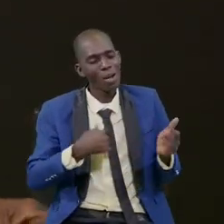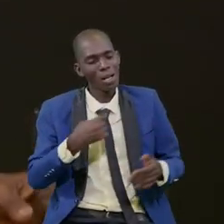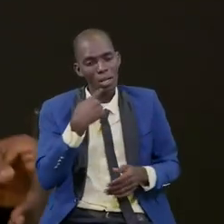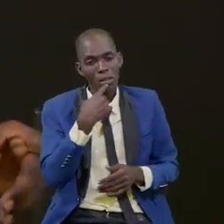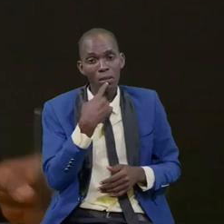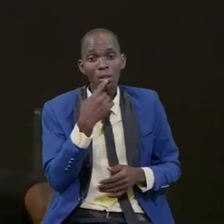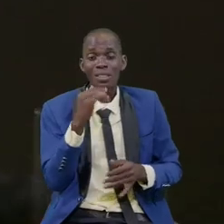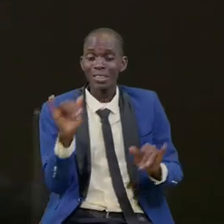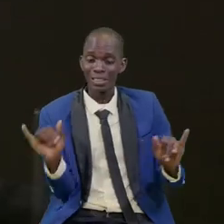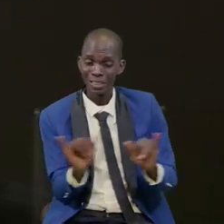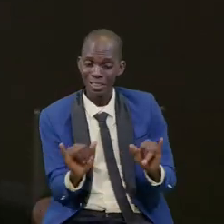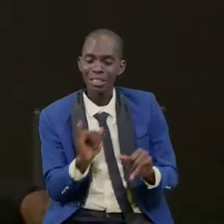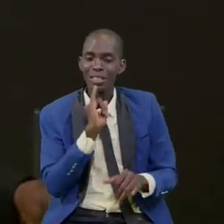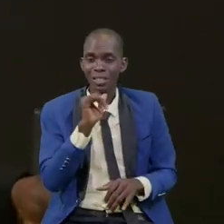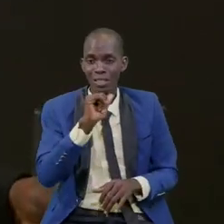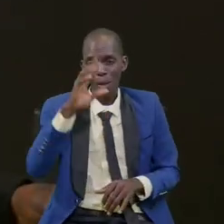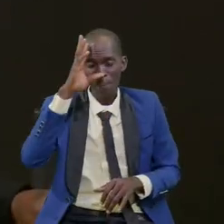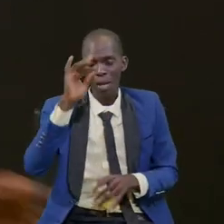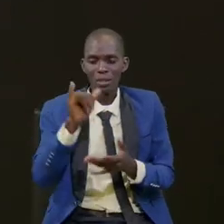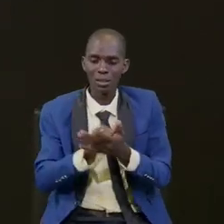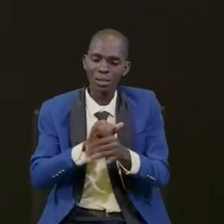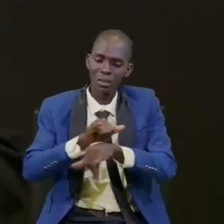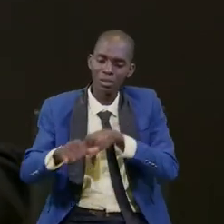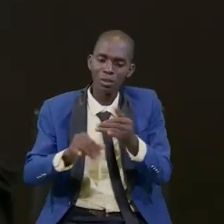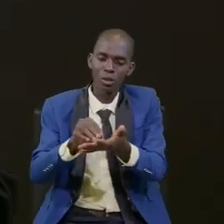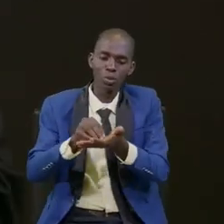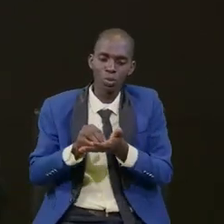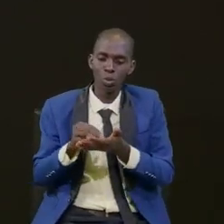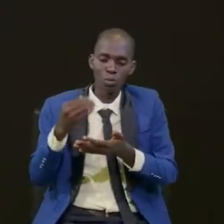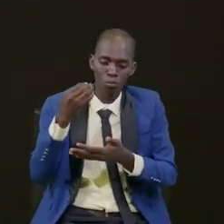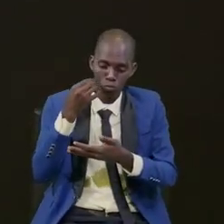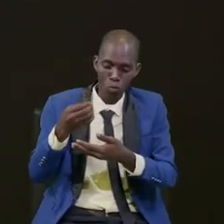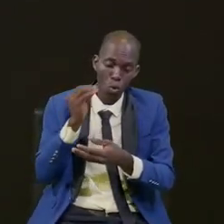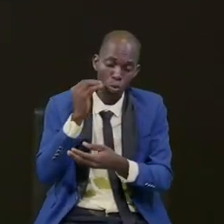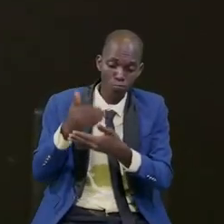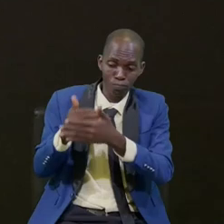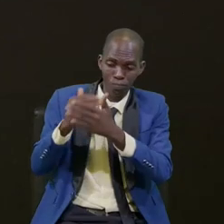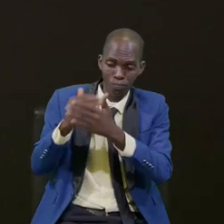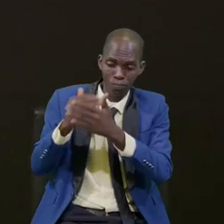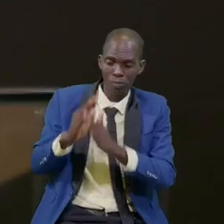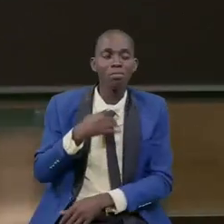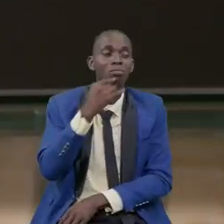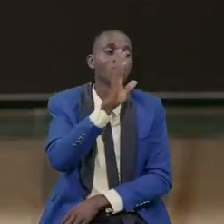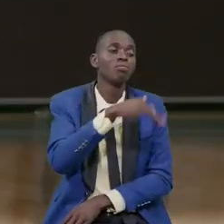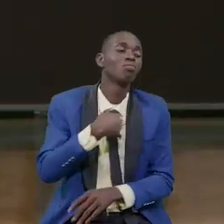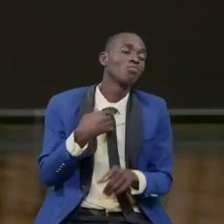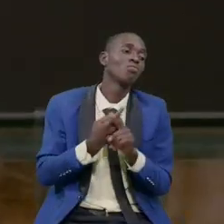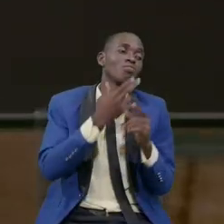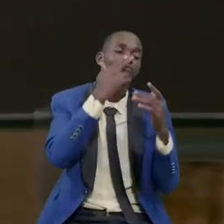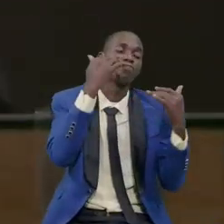Ainsi est un homme qui trompe son prochain et qui dit, n'était-ce pas pour